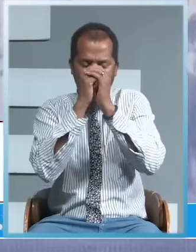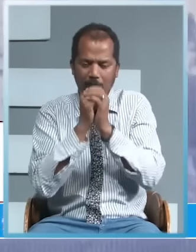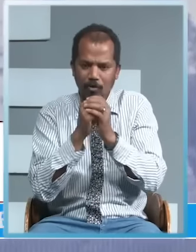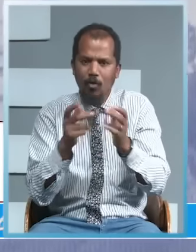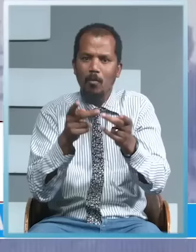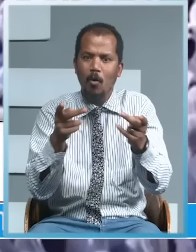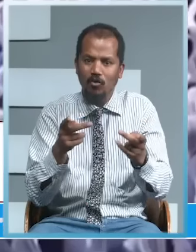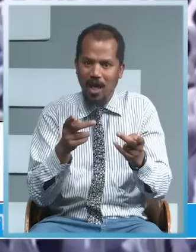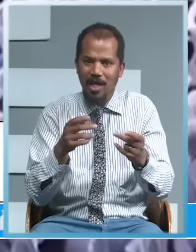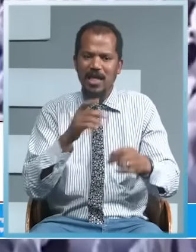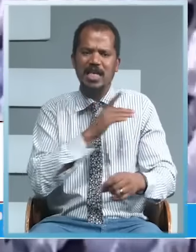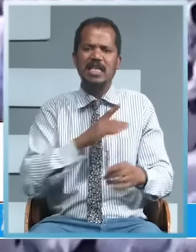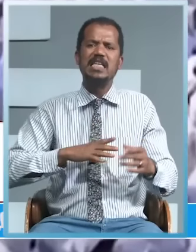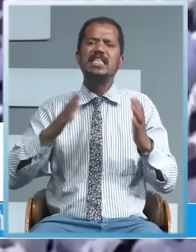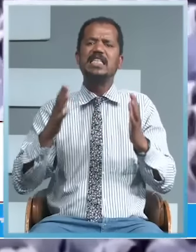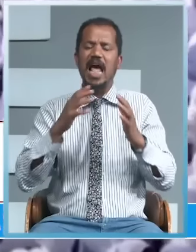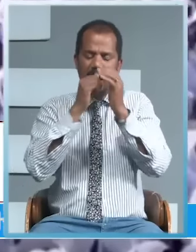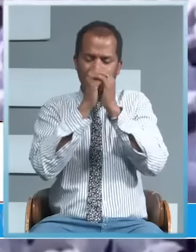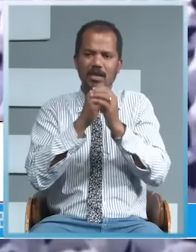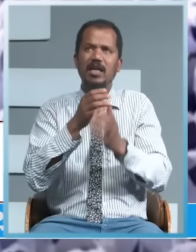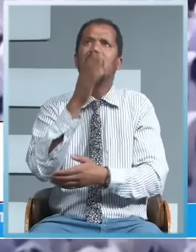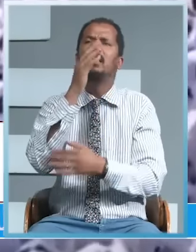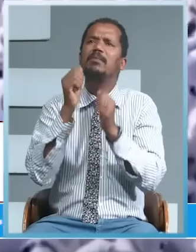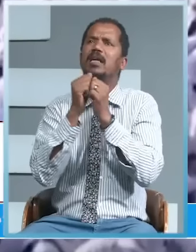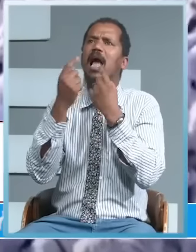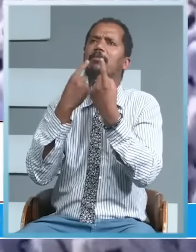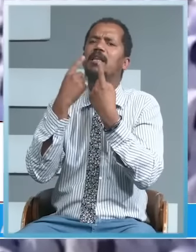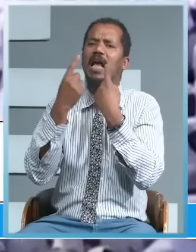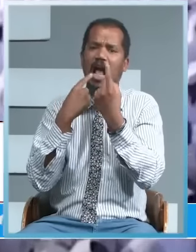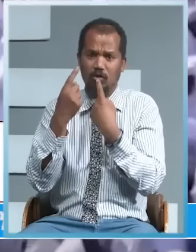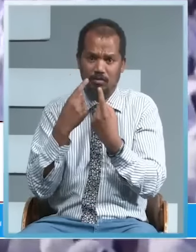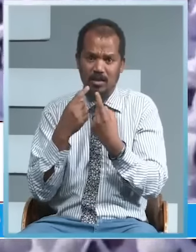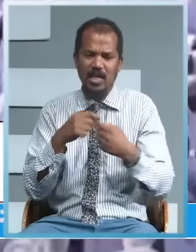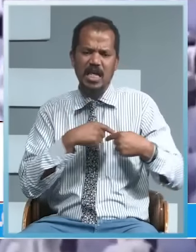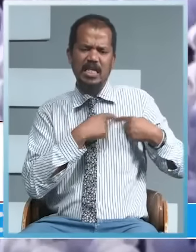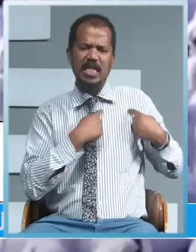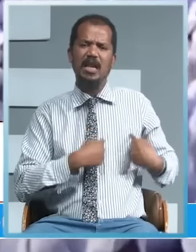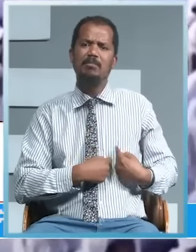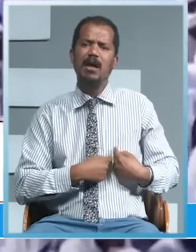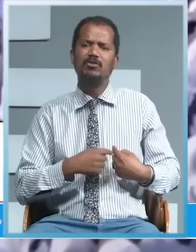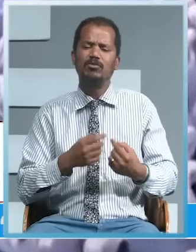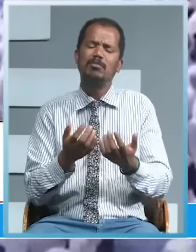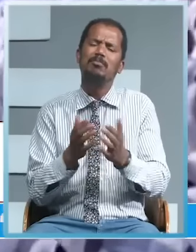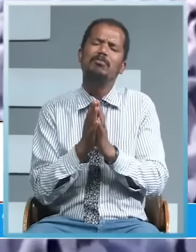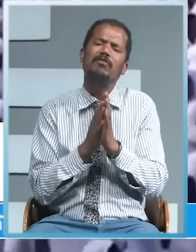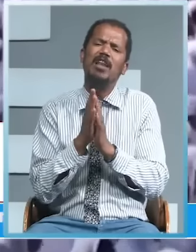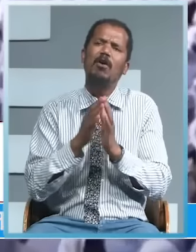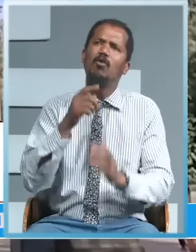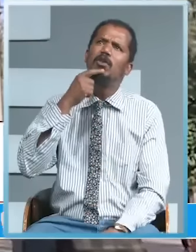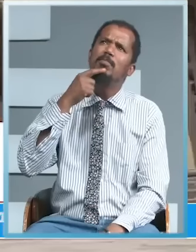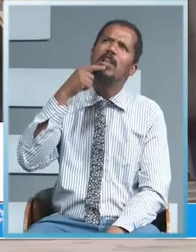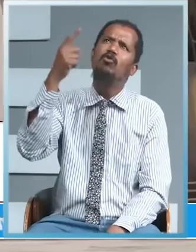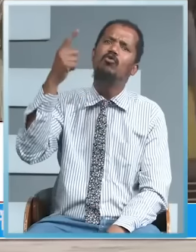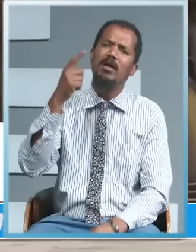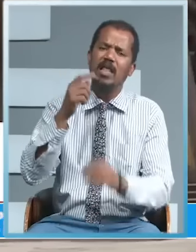ሆኖ ክርስቲያን አማኞች ከአምላካቸው ጋር የሚነጋገሩበት፣ የልባቸውን መሻት